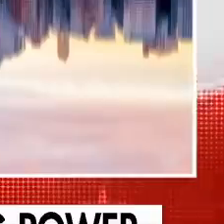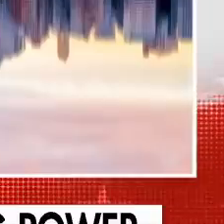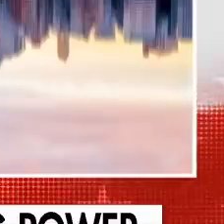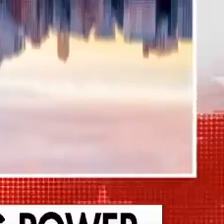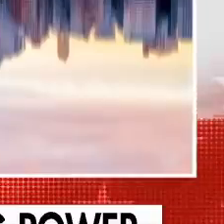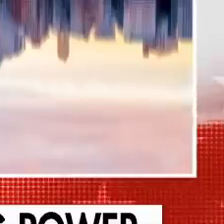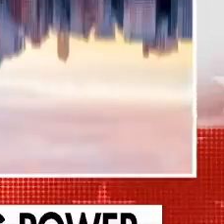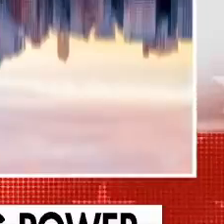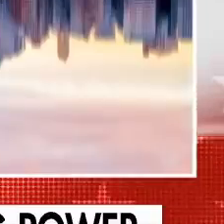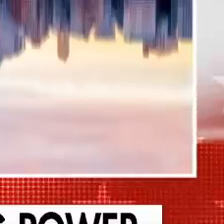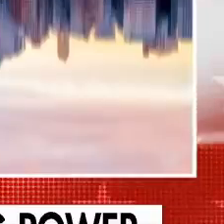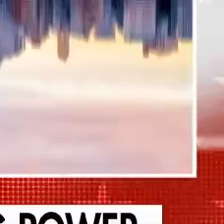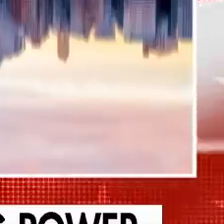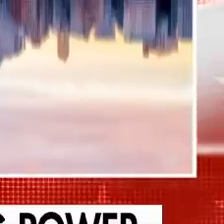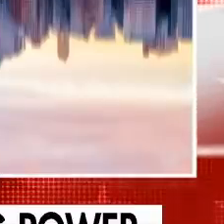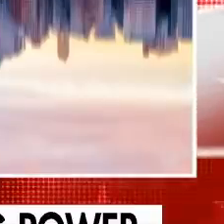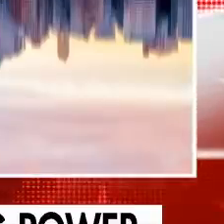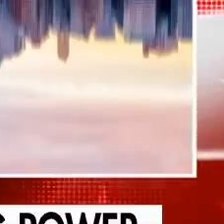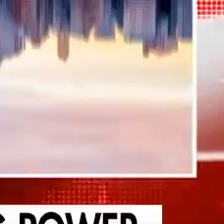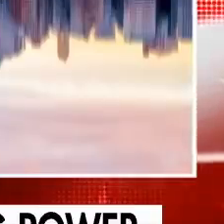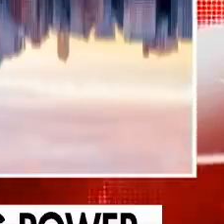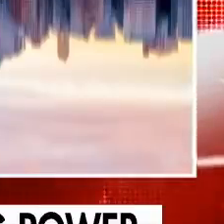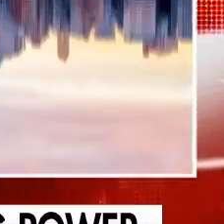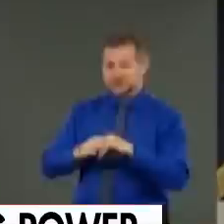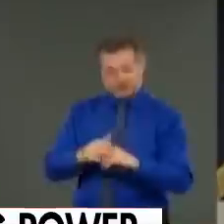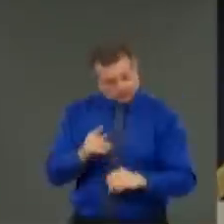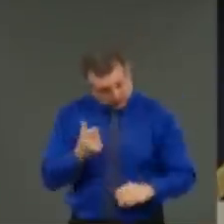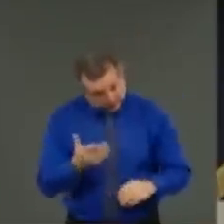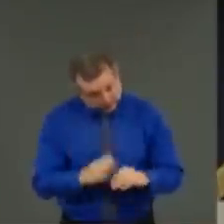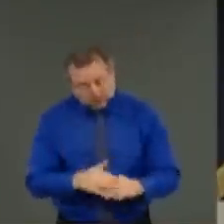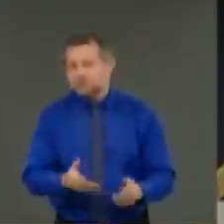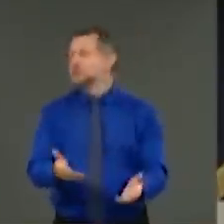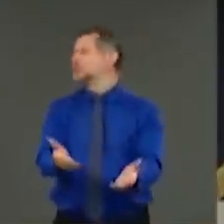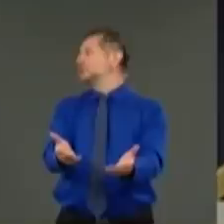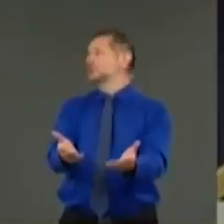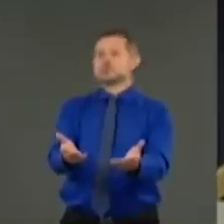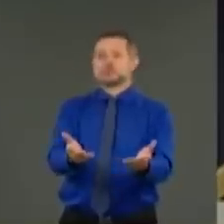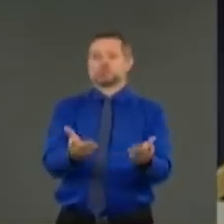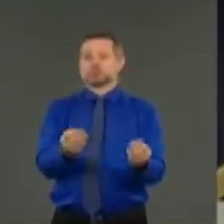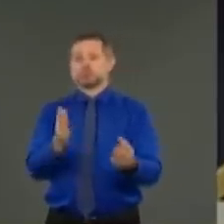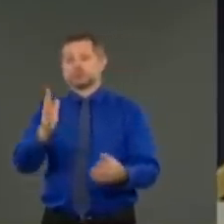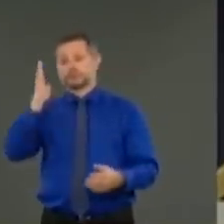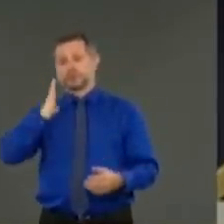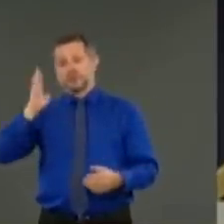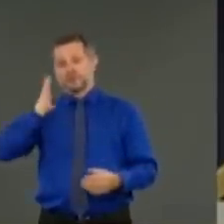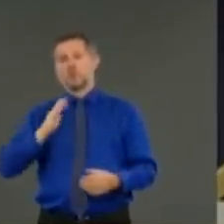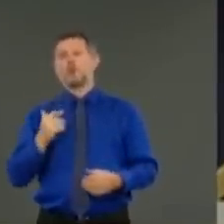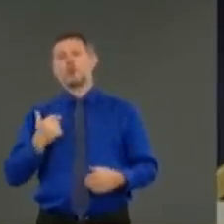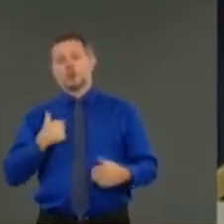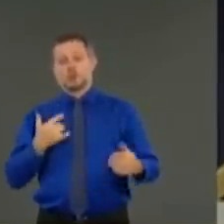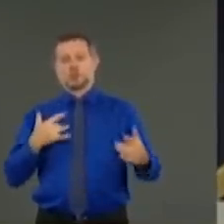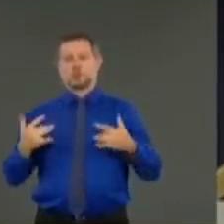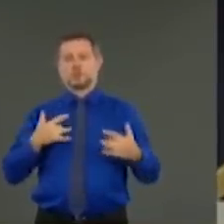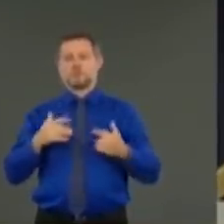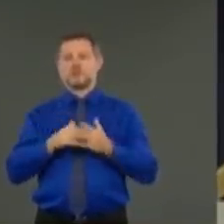миллионеров вернуться в адскую дыру, созданную с его помощью. Раньше мы переживали, что миллионеры могут